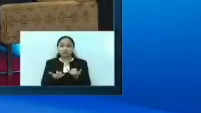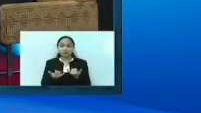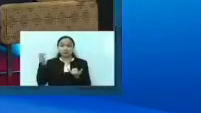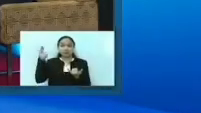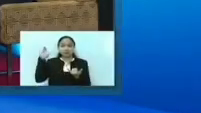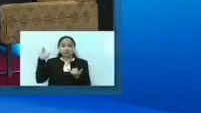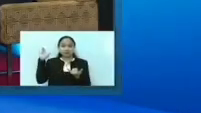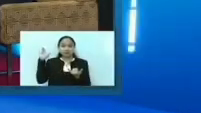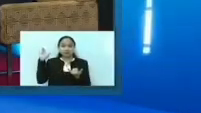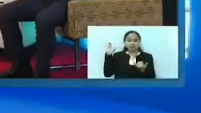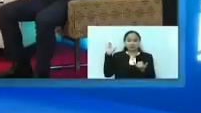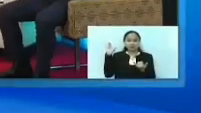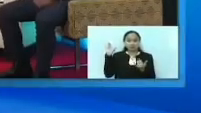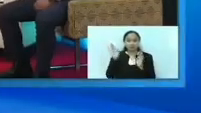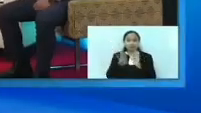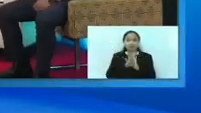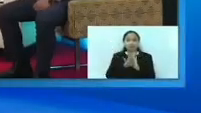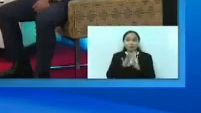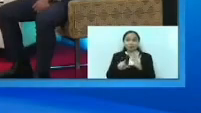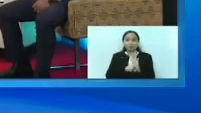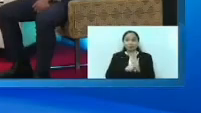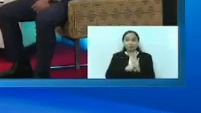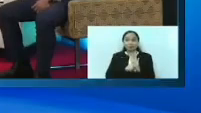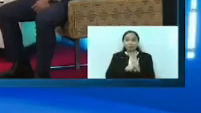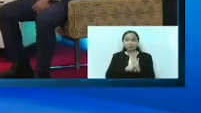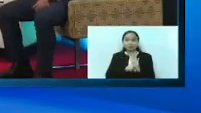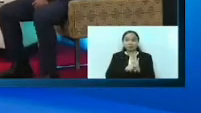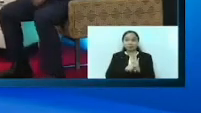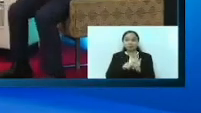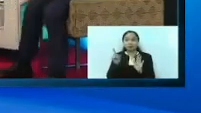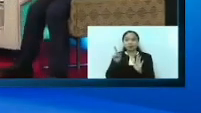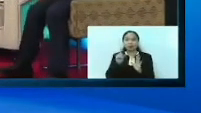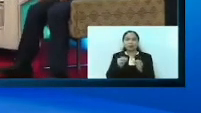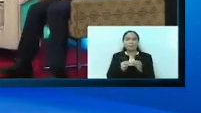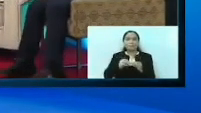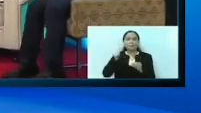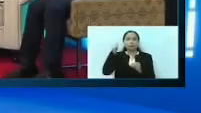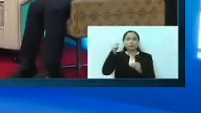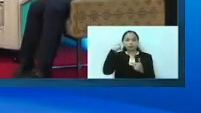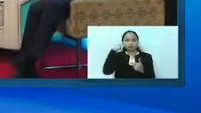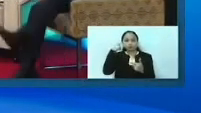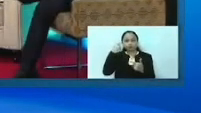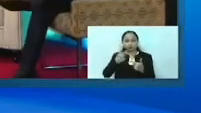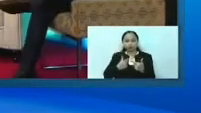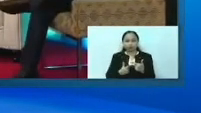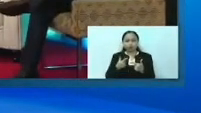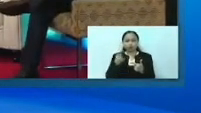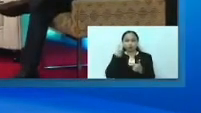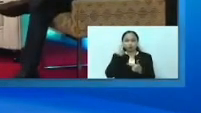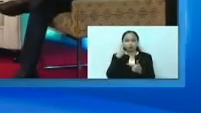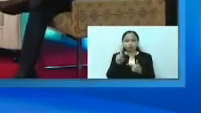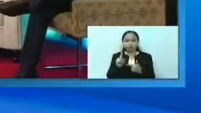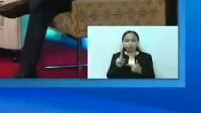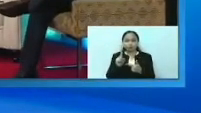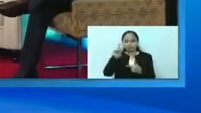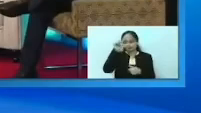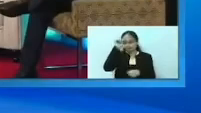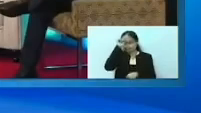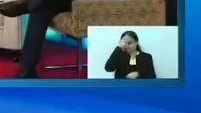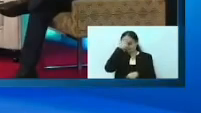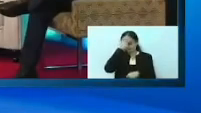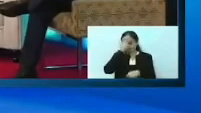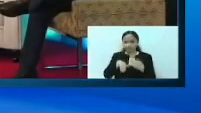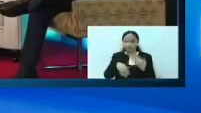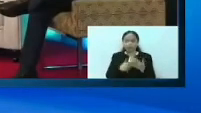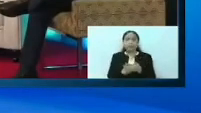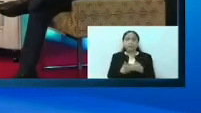Ating bagong pag-uusapan yun is the ultimate goal na dapat na gawin ng maraming, dapat gawin ng ilagay sa isipan ng maraming young people. Ay,